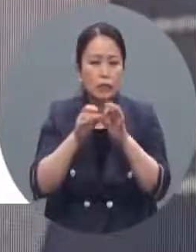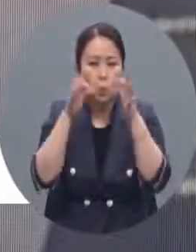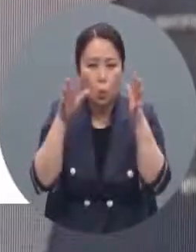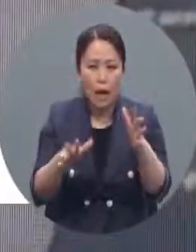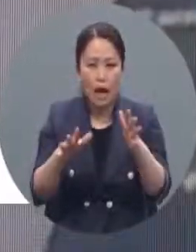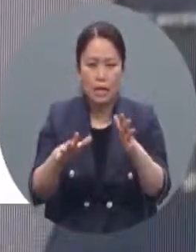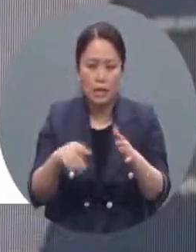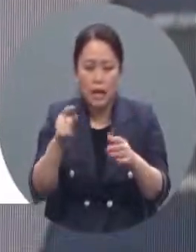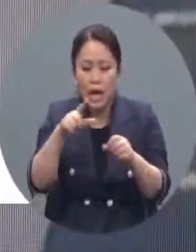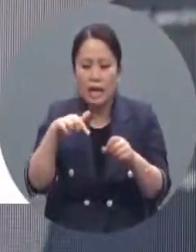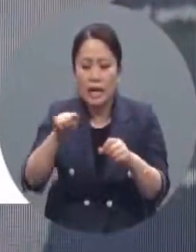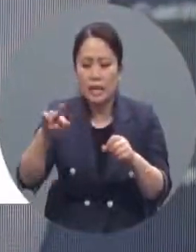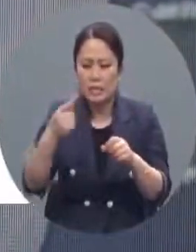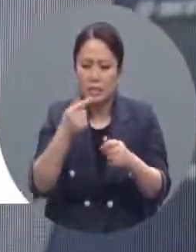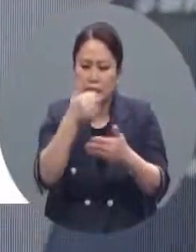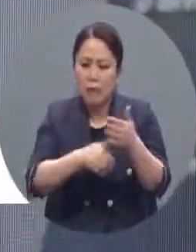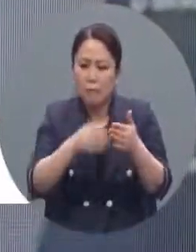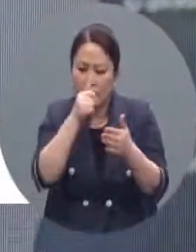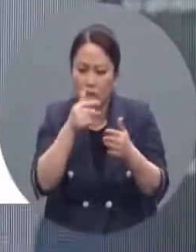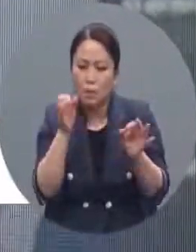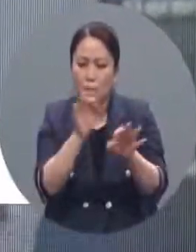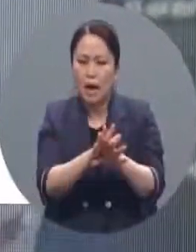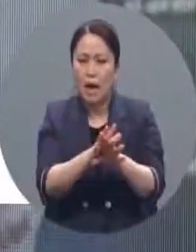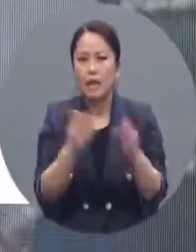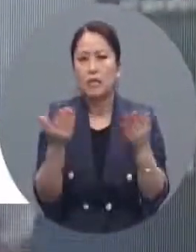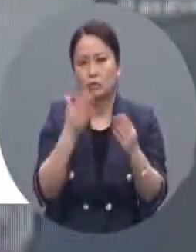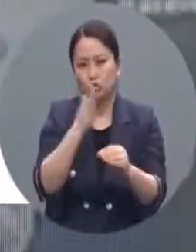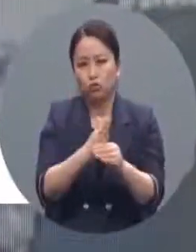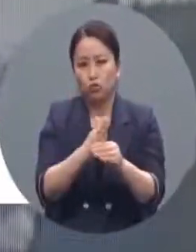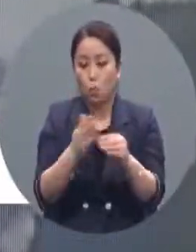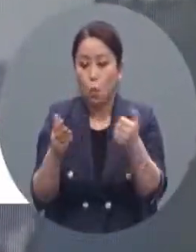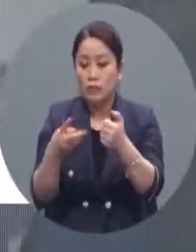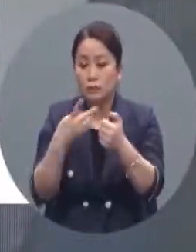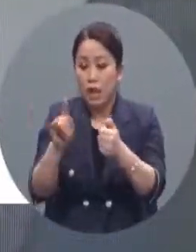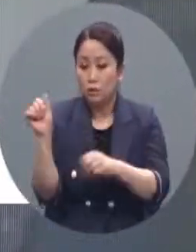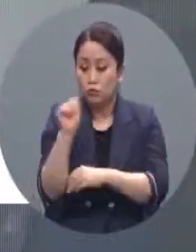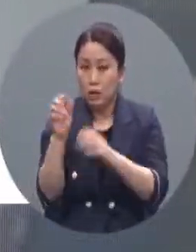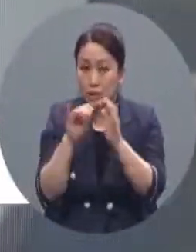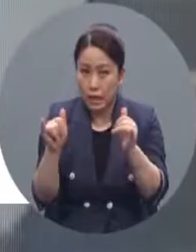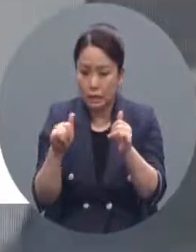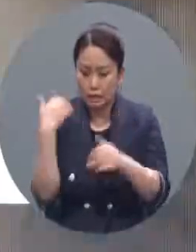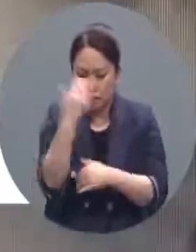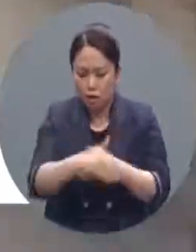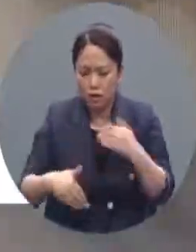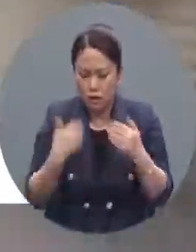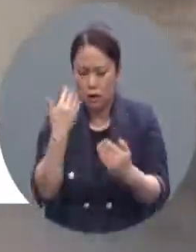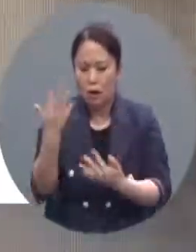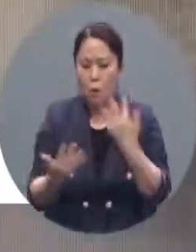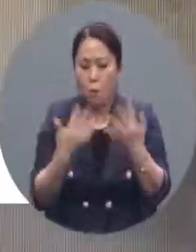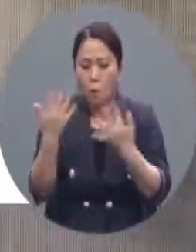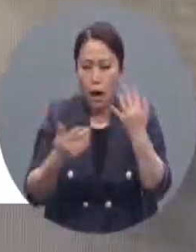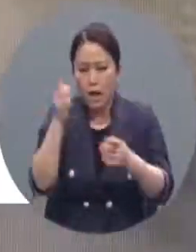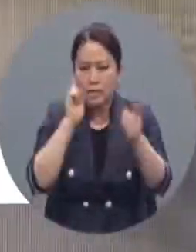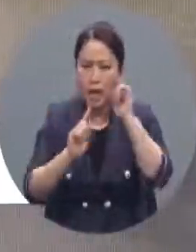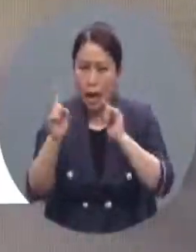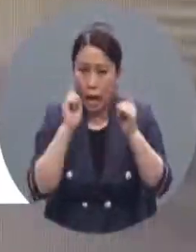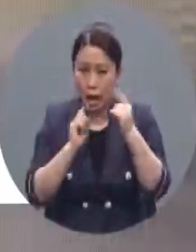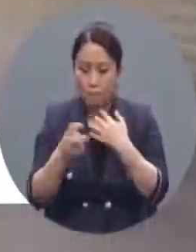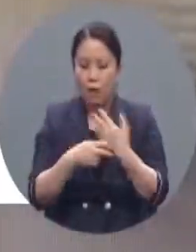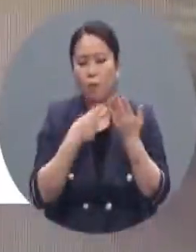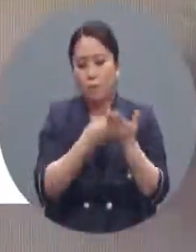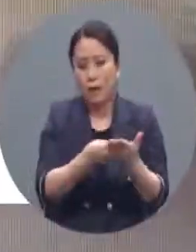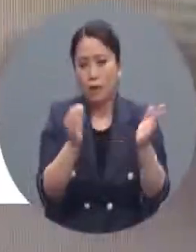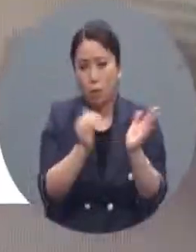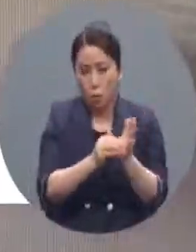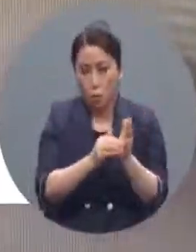50대 운전자 A씨는 직접 화재 진압을 시도하다 전신 화상을 입고 병원으로 옮겨졌으며 소방서 추산 1,200만